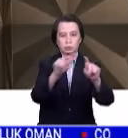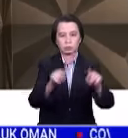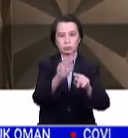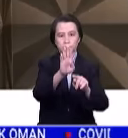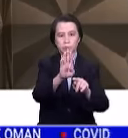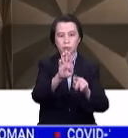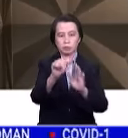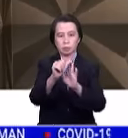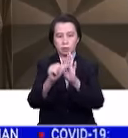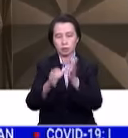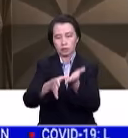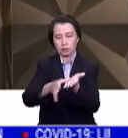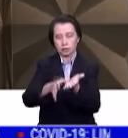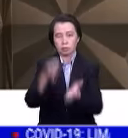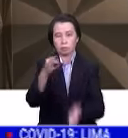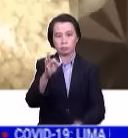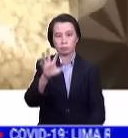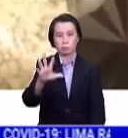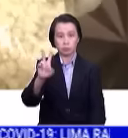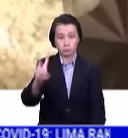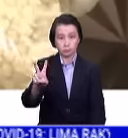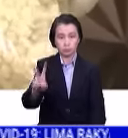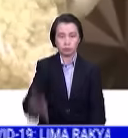Dadah 1952.